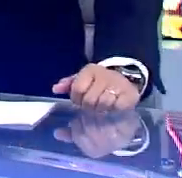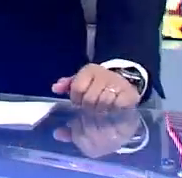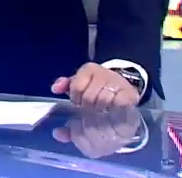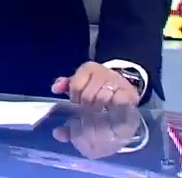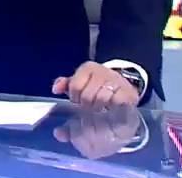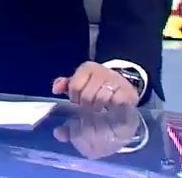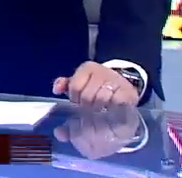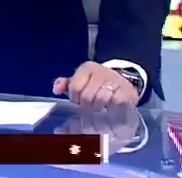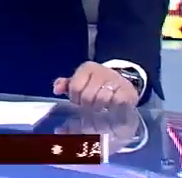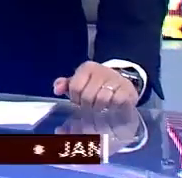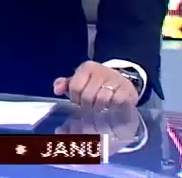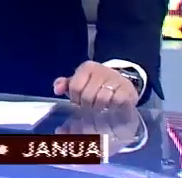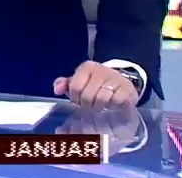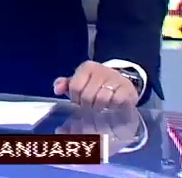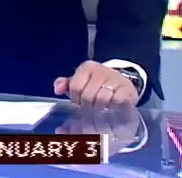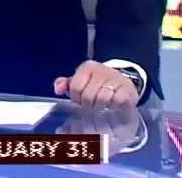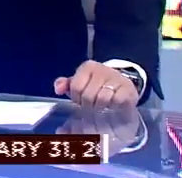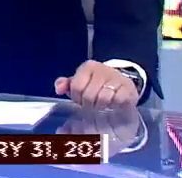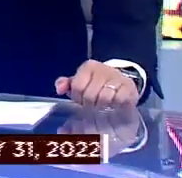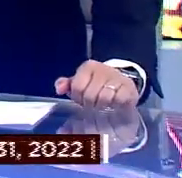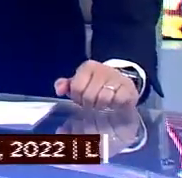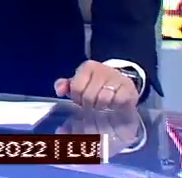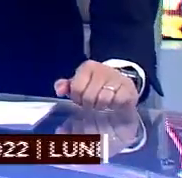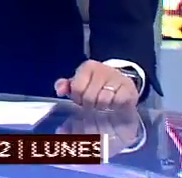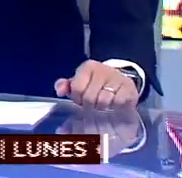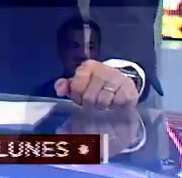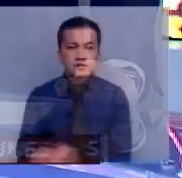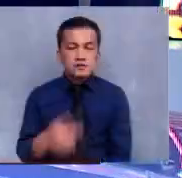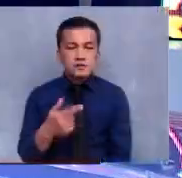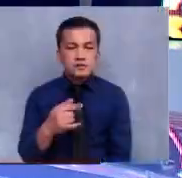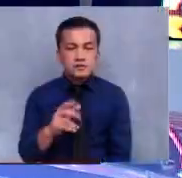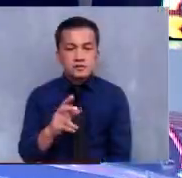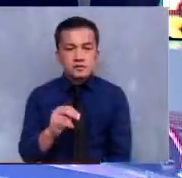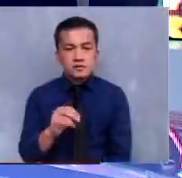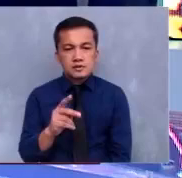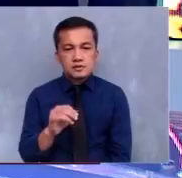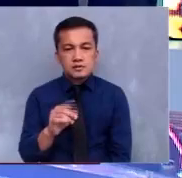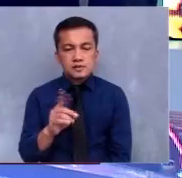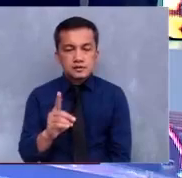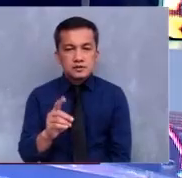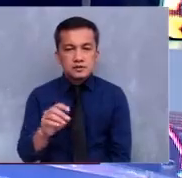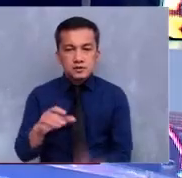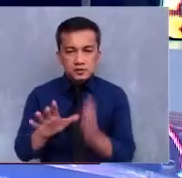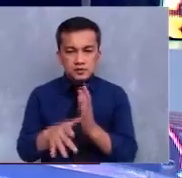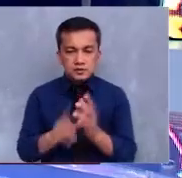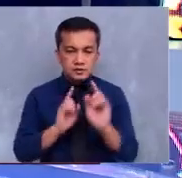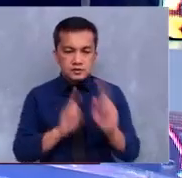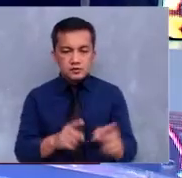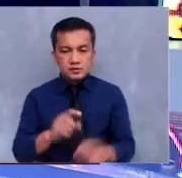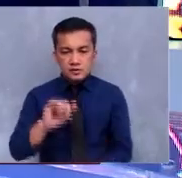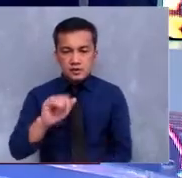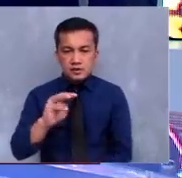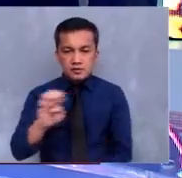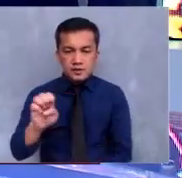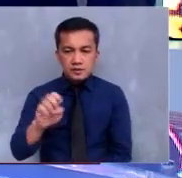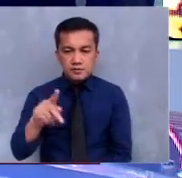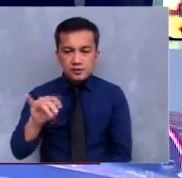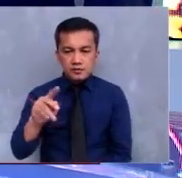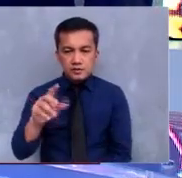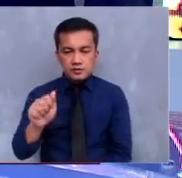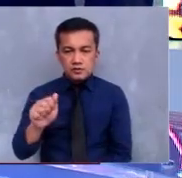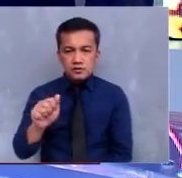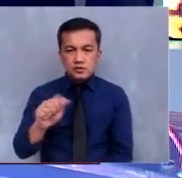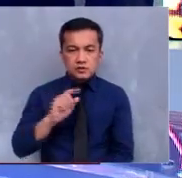Si inisira raw ni Commissioner Wena Guanzon ang kredibilidad ng COMELEC. Iyan po ang sagot ni Commissioner Amy Ferolino sa mga buwelta sa kanya ni